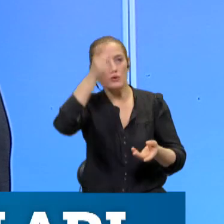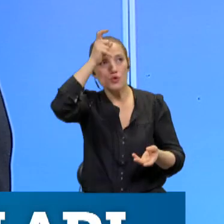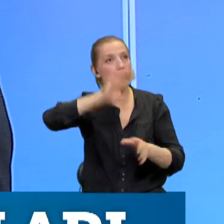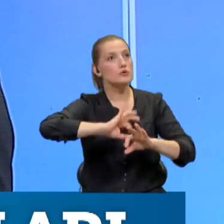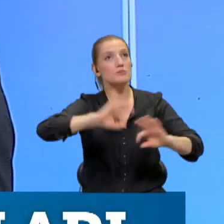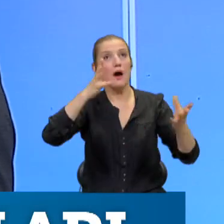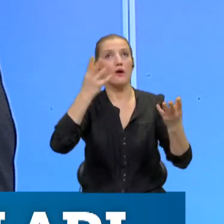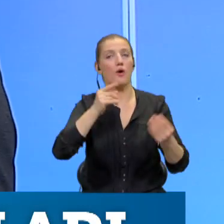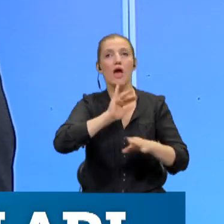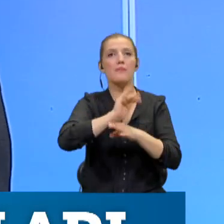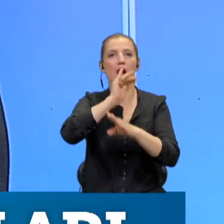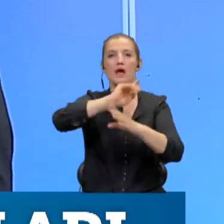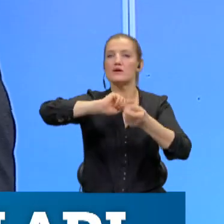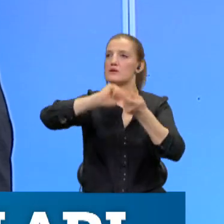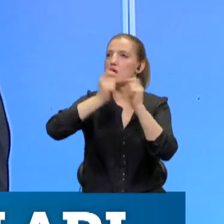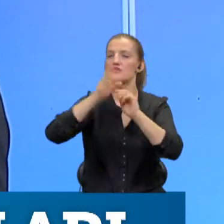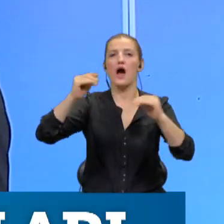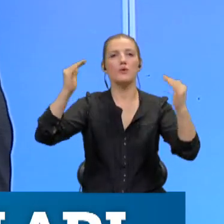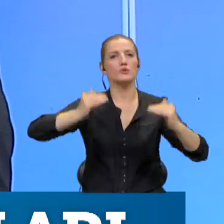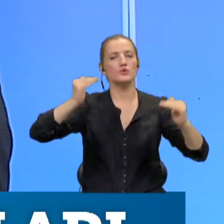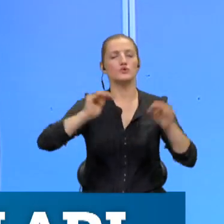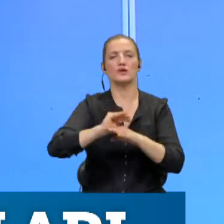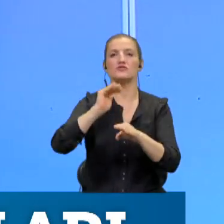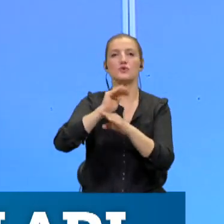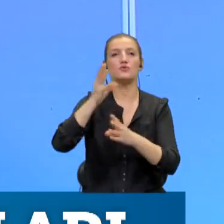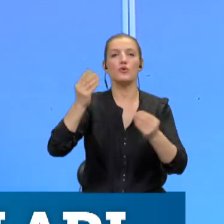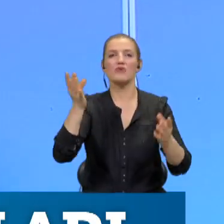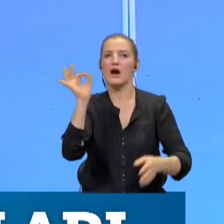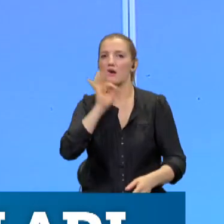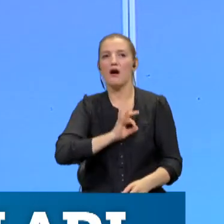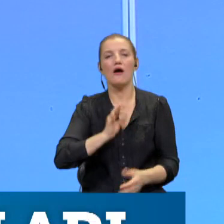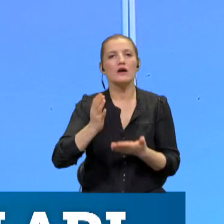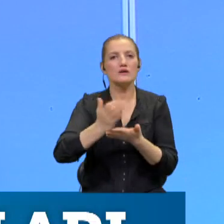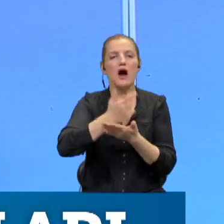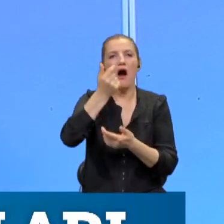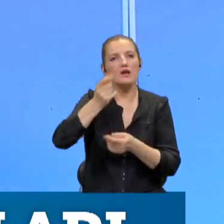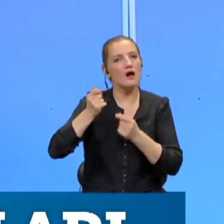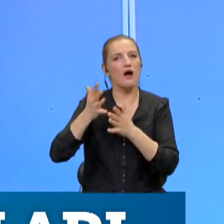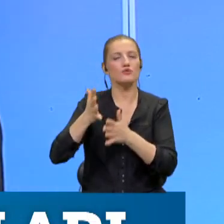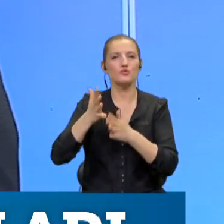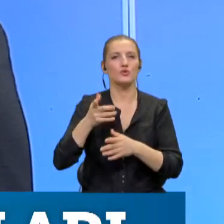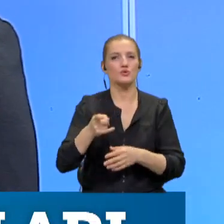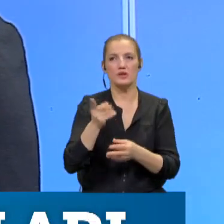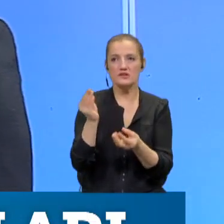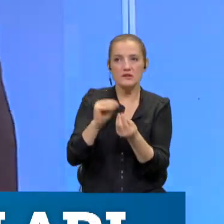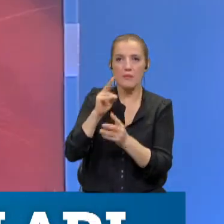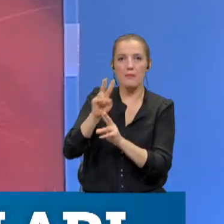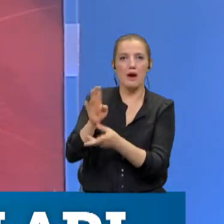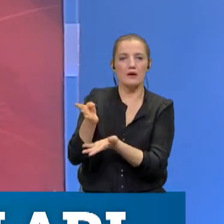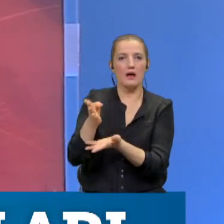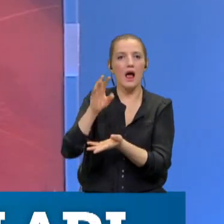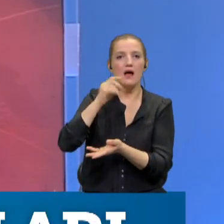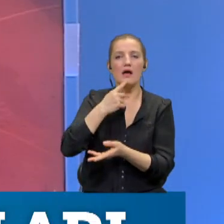Türkiye'de hepimizin hayatı değişti hepimiz daha ucuz yaşıyoruz artık daha çok kazanıyoruz daha az harcıyoruz ev al gel yaranmak